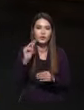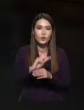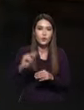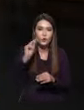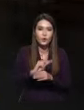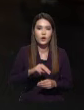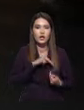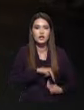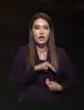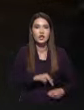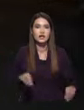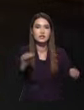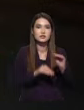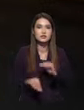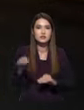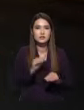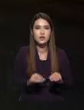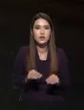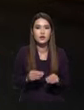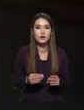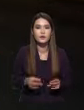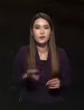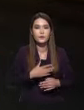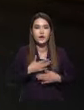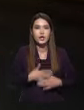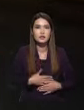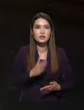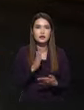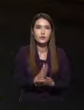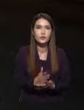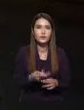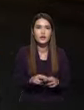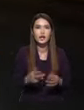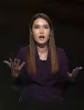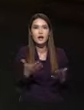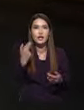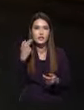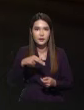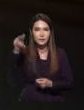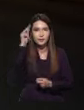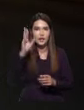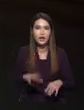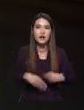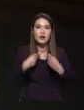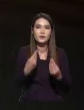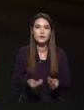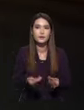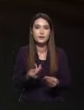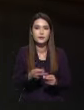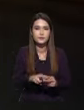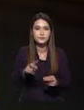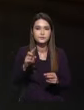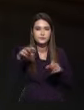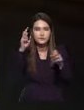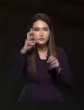істеп атқандарға біз дән ризамыз. Енді жаңағы айтқандай, сапалы білім мен саналы тәрбиені дәлелдеп келе